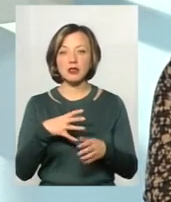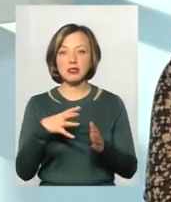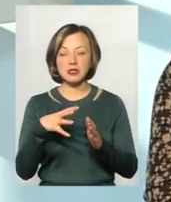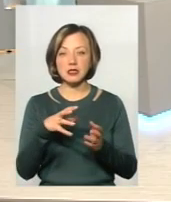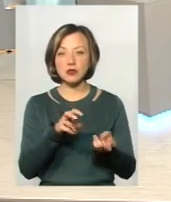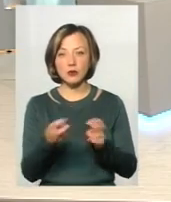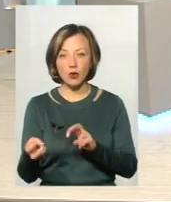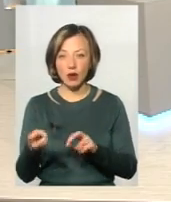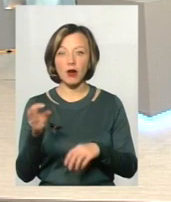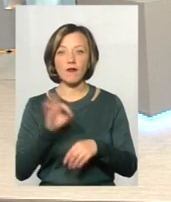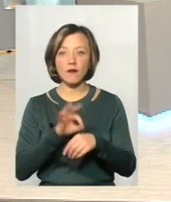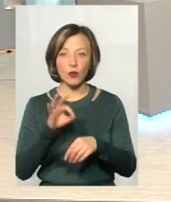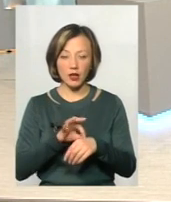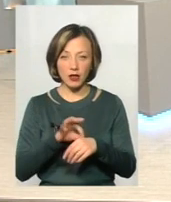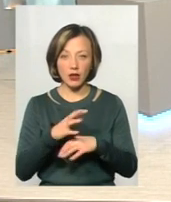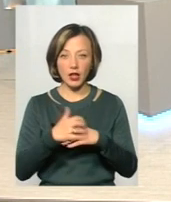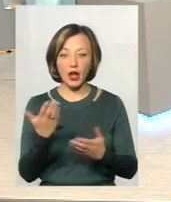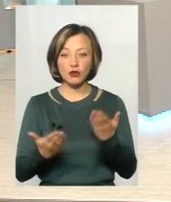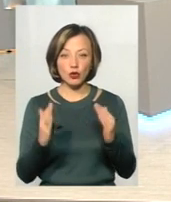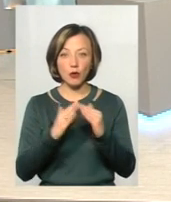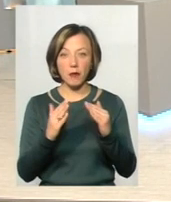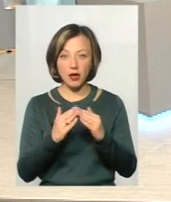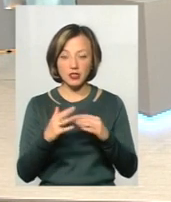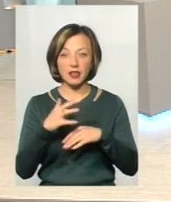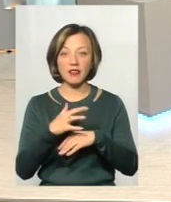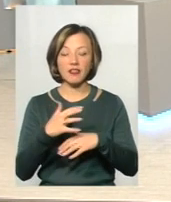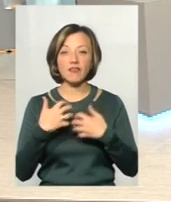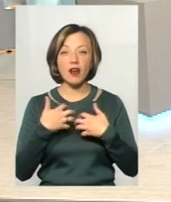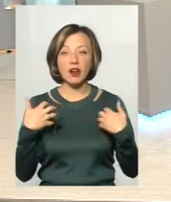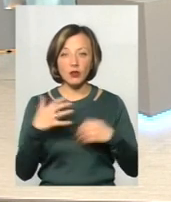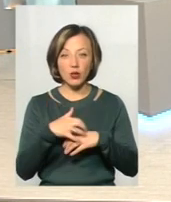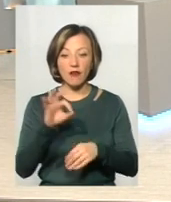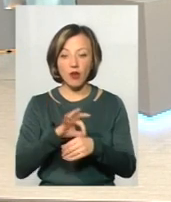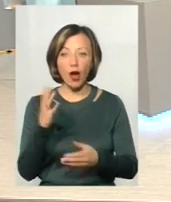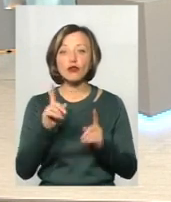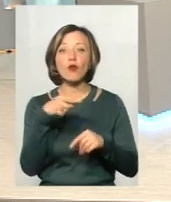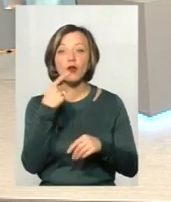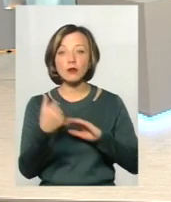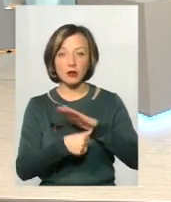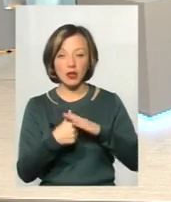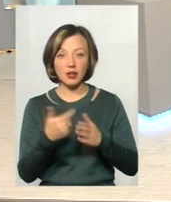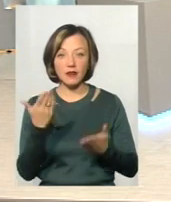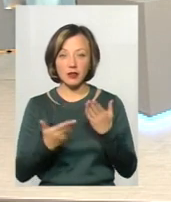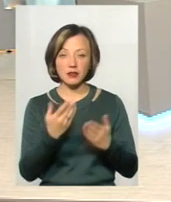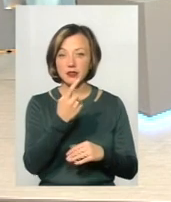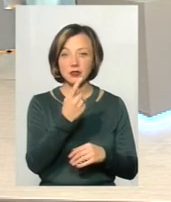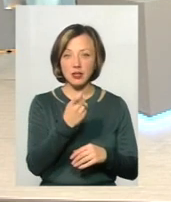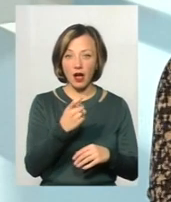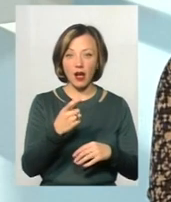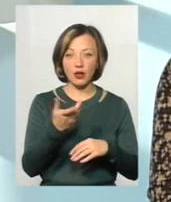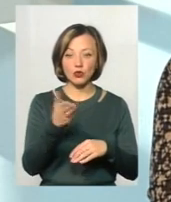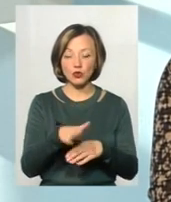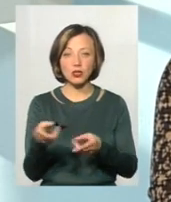коти перехворіли. І якщо вже домашні тварини хворіють, що говорити про тих самих кішок безпритульних? Там, мабуть, зі 100, я не знаю, скільки